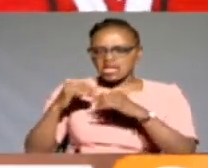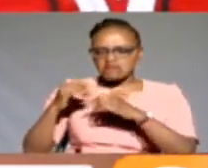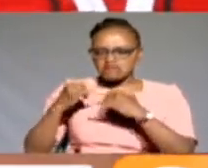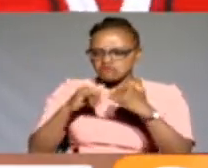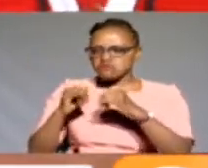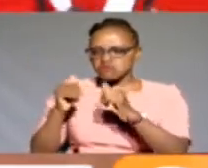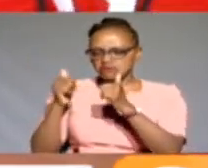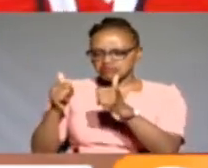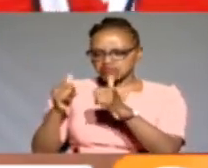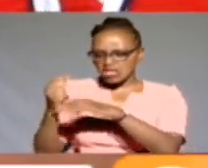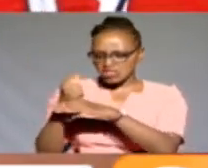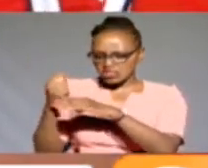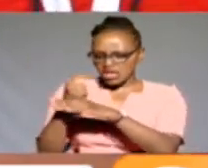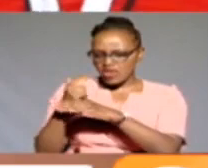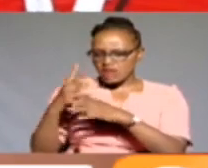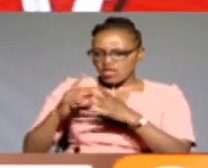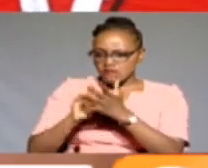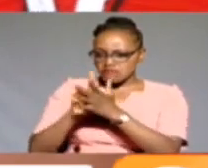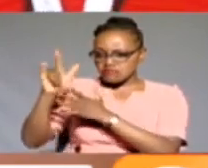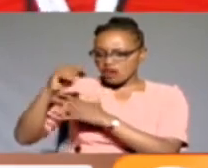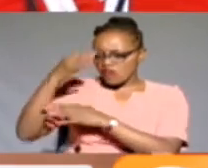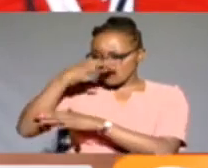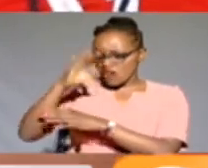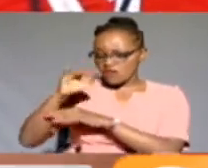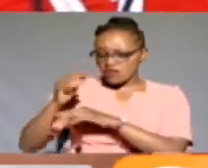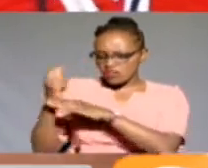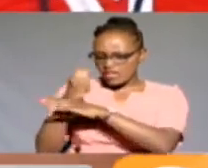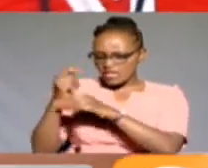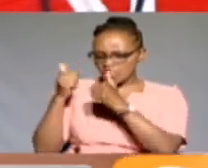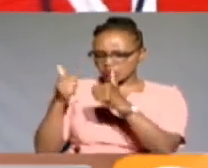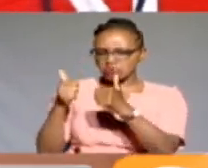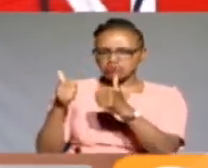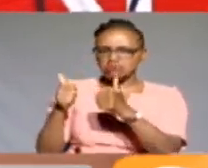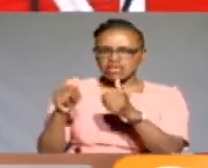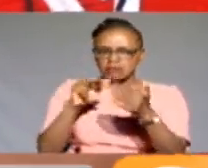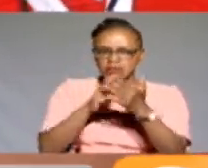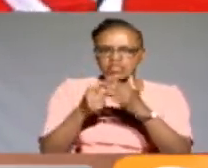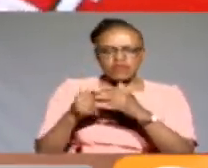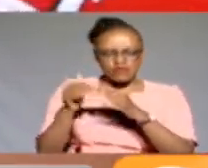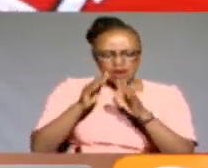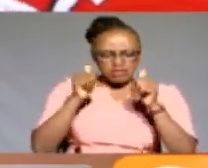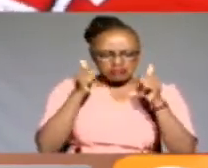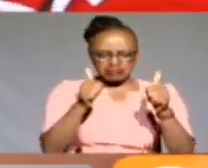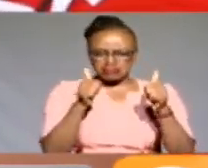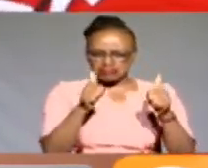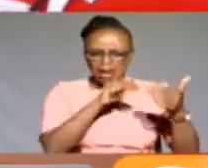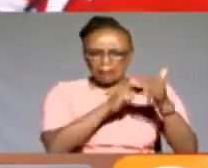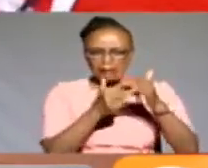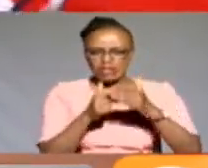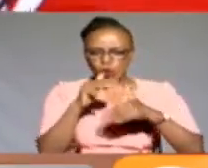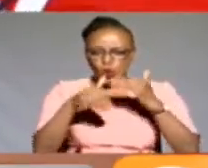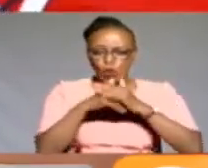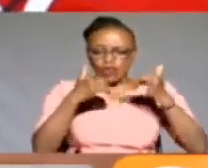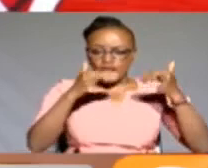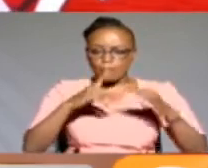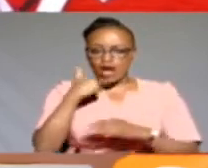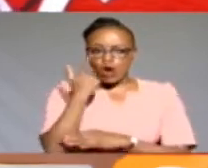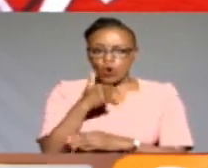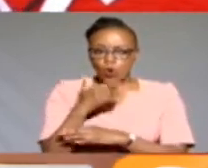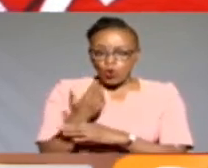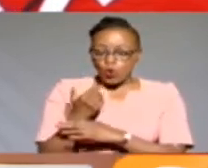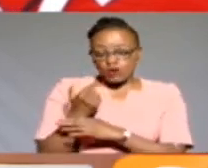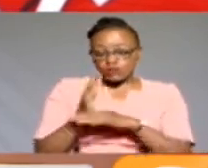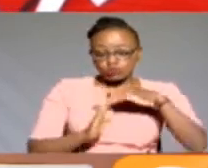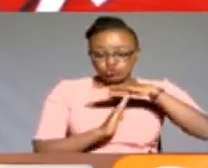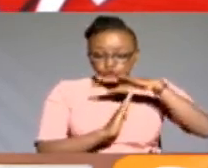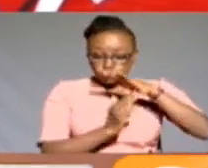zingine. Wameenda Ufaransa, wamejiandaa, wamekaa vizuri, wametrainiwa vizuri na maandalizi yako sawa kabisa. Kwa hivyo na pia wachezaji ambao wana tajriba ya